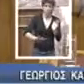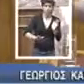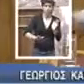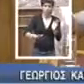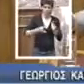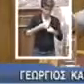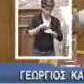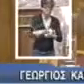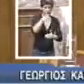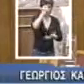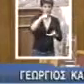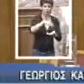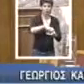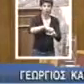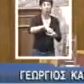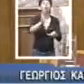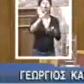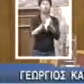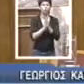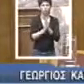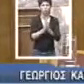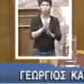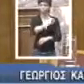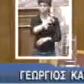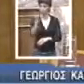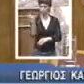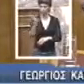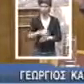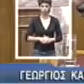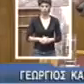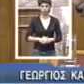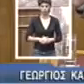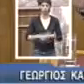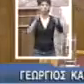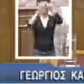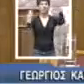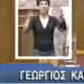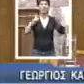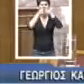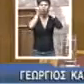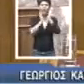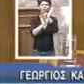προσέγγιση στην Εκκλησία, όχι στην προσευχή, να αφαιρέσουμε τα εικονίσματα